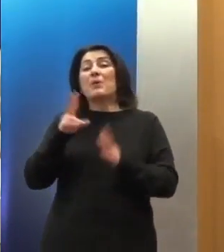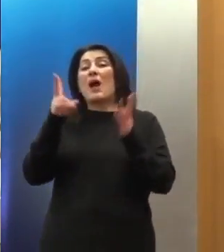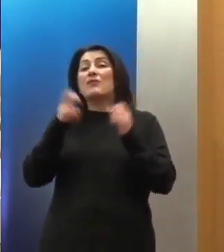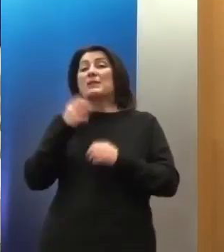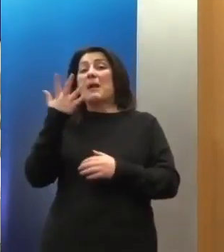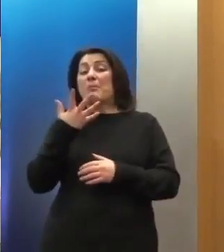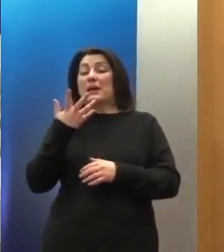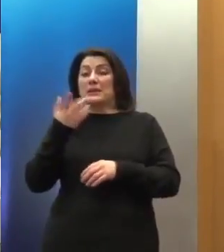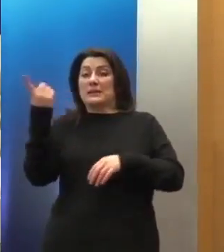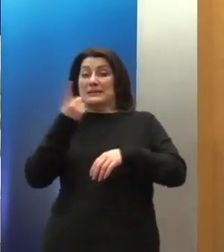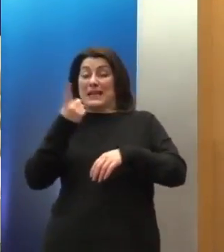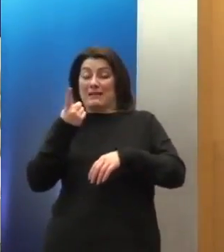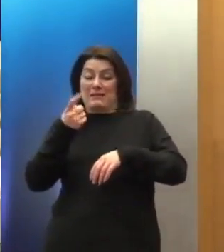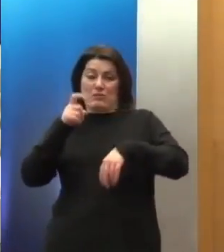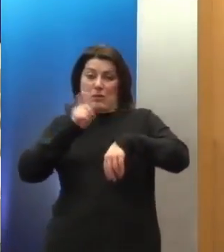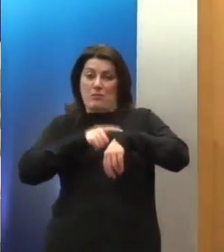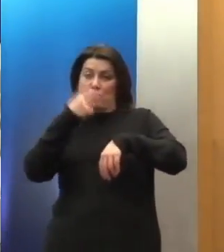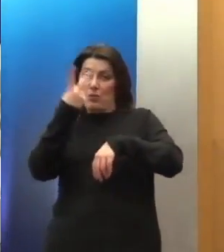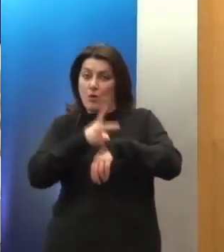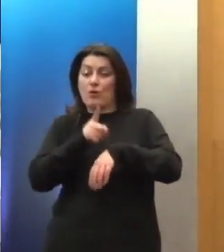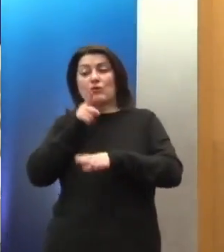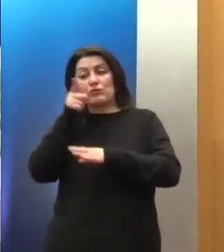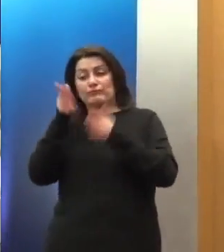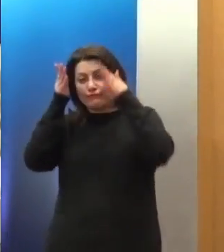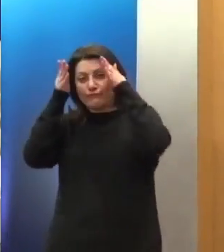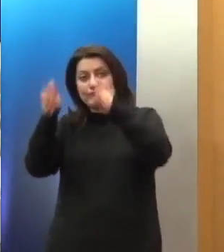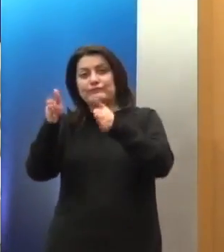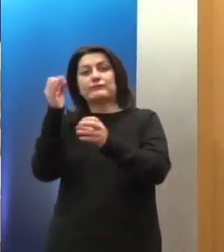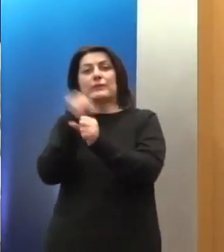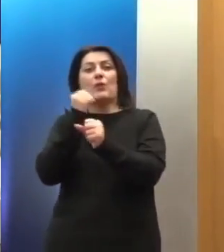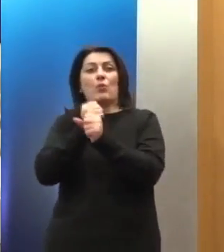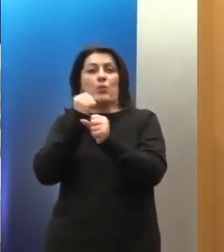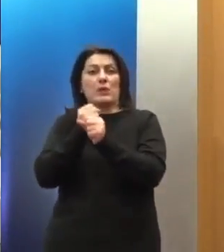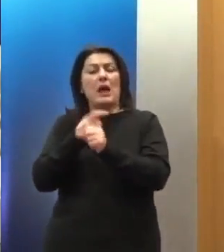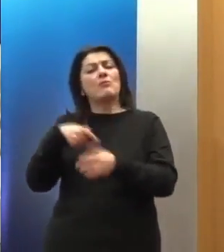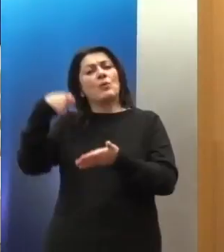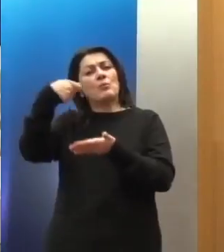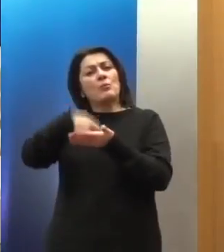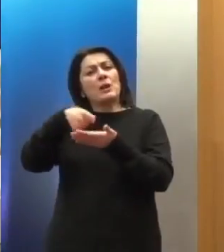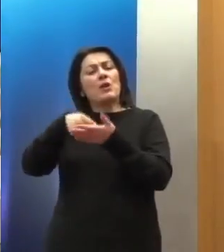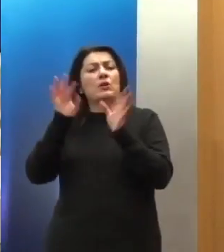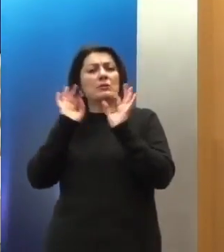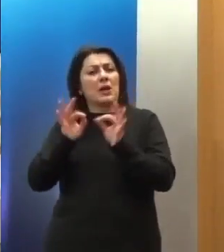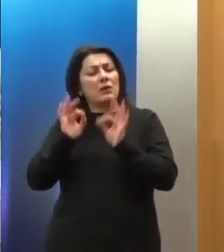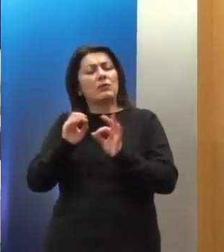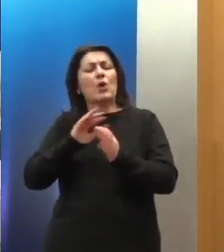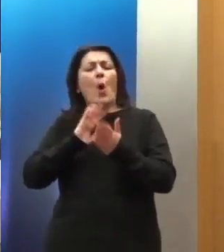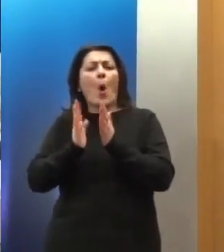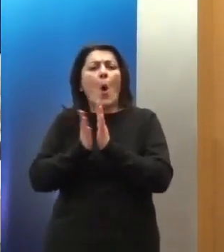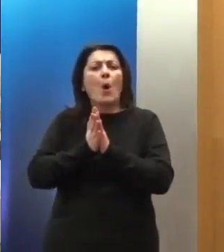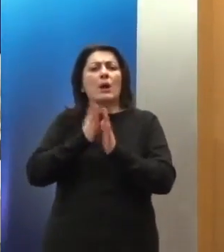του χρόνου του σε αυτό, σε αυτή την εργασία, για την οποία πληρώνεται και έχει όλα τα εργασιακά